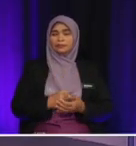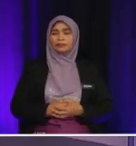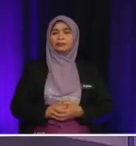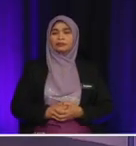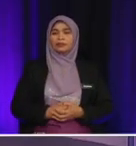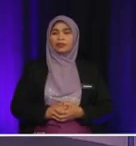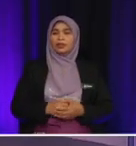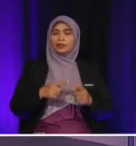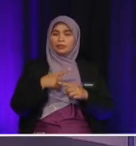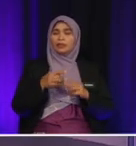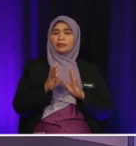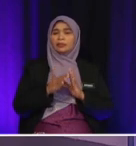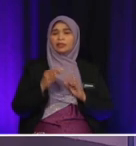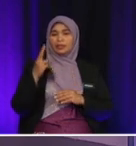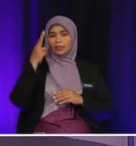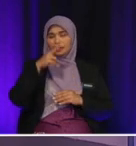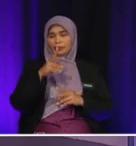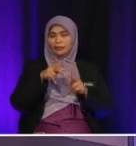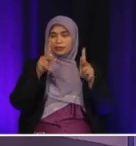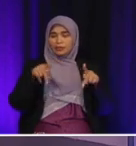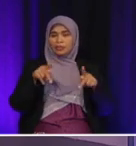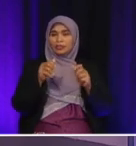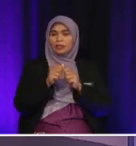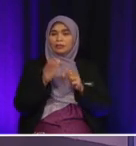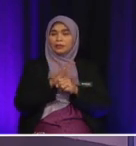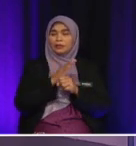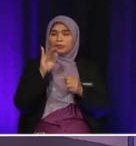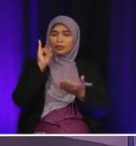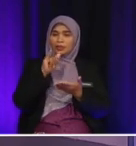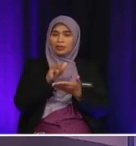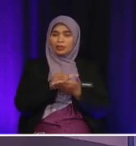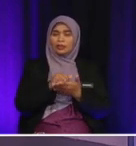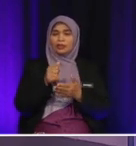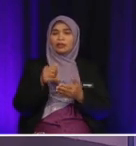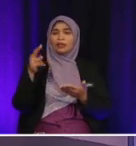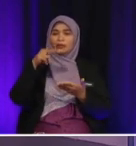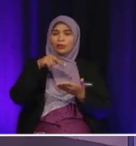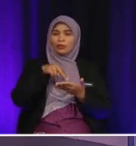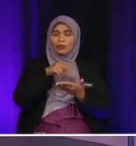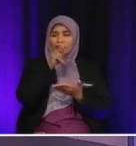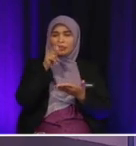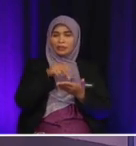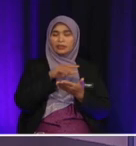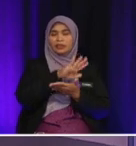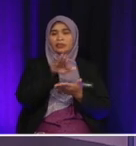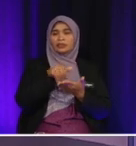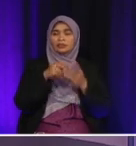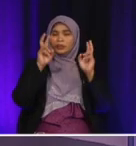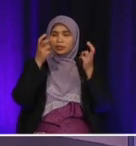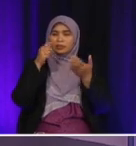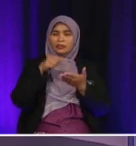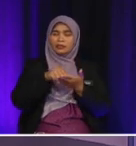peperiksaan menghadapi peperiksaan dengan penuh keyakinan ya pastikan anda mengulang kaji kesemua tajuk-tajuk ini